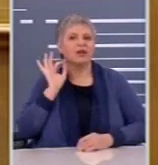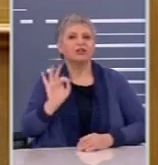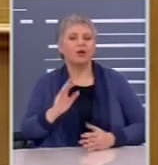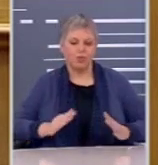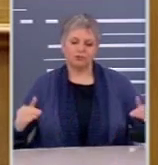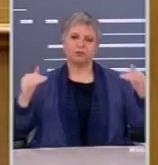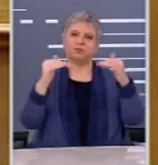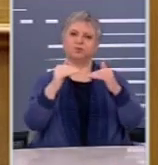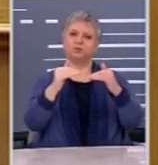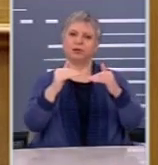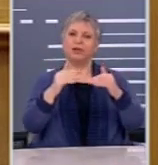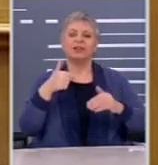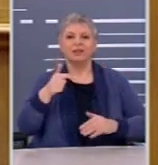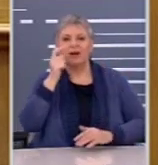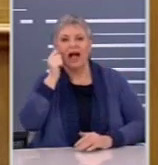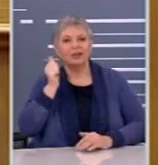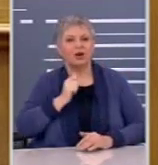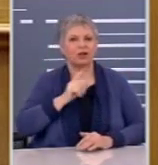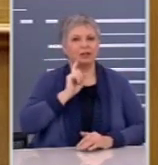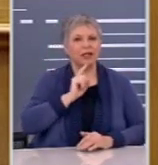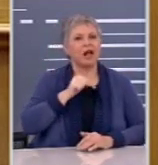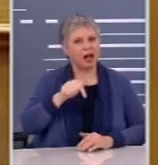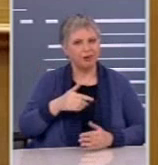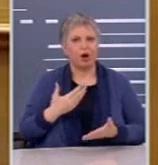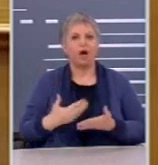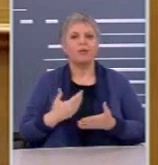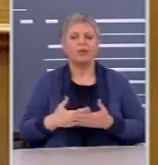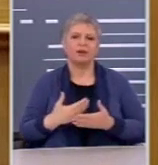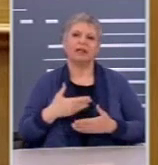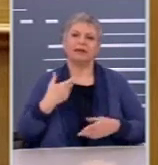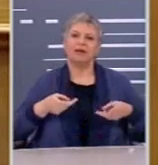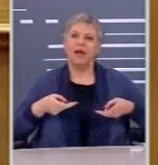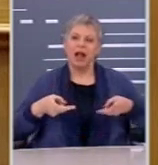αγώνα που είναι αγώνας για τη δημοκρατία, αγώνας για την ελευθερία. Σας ευχαριστώ.